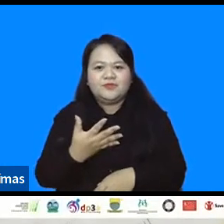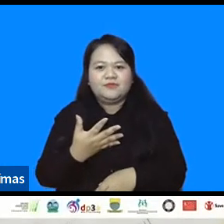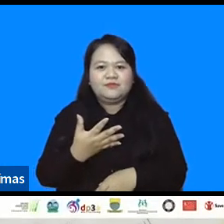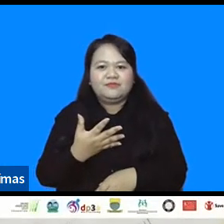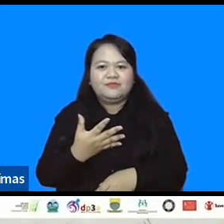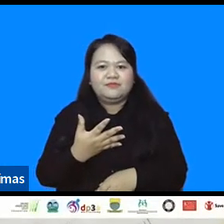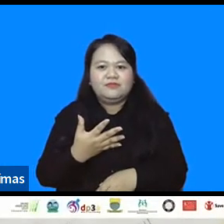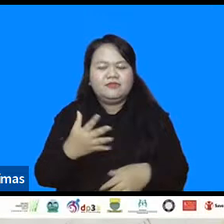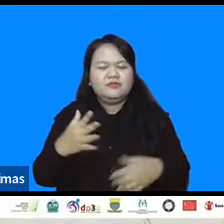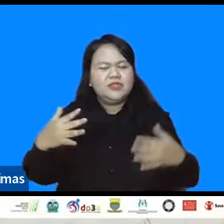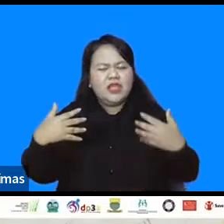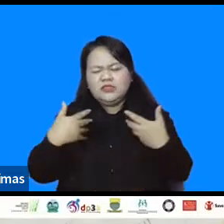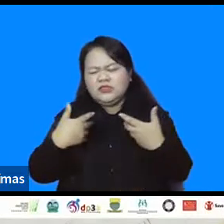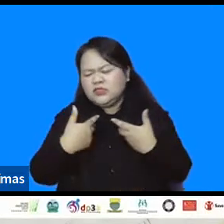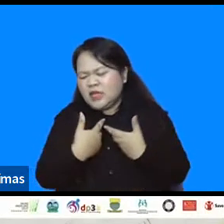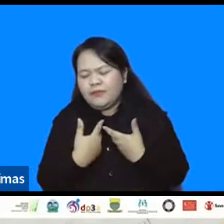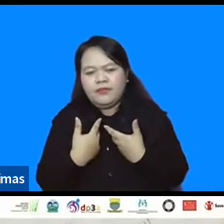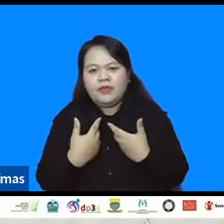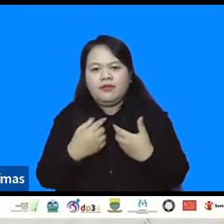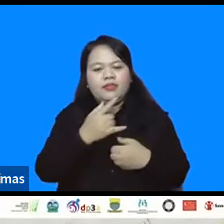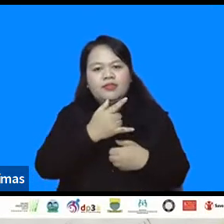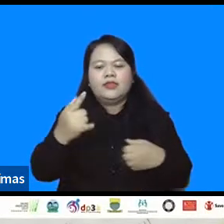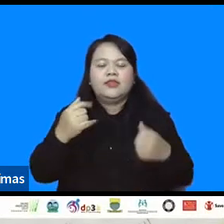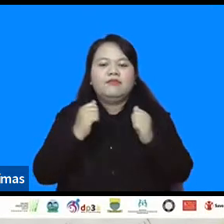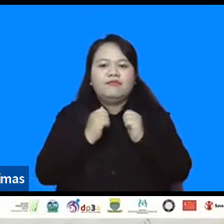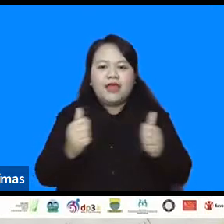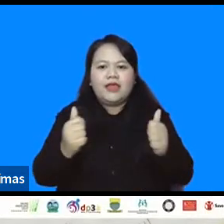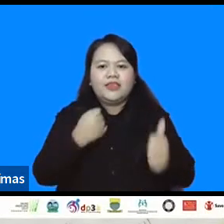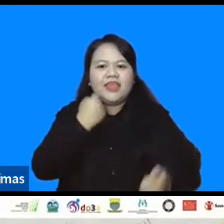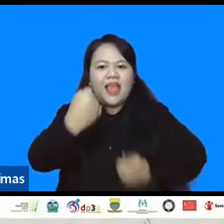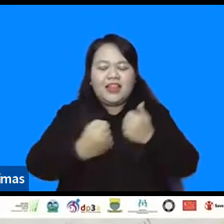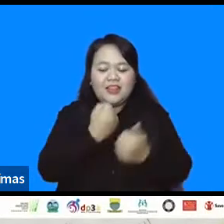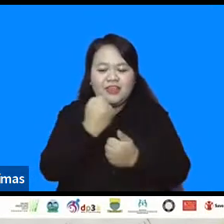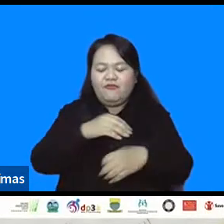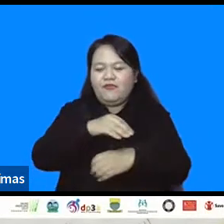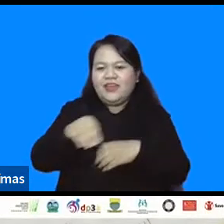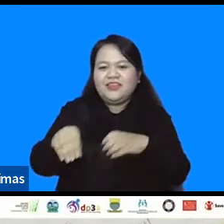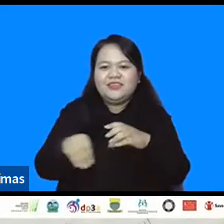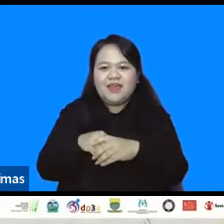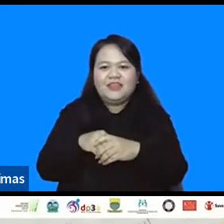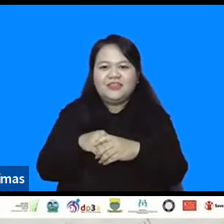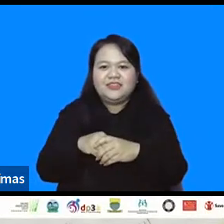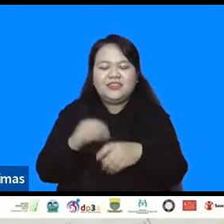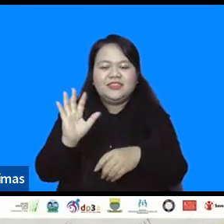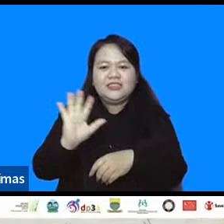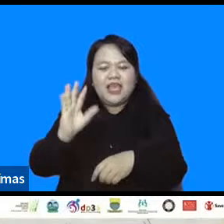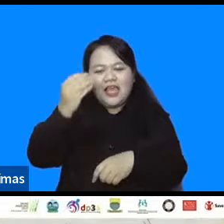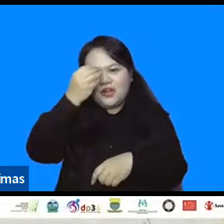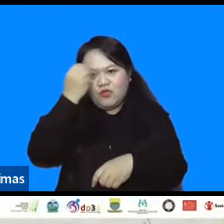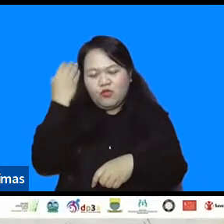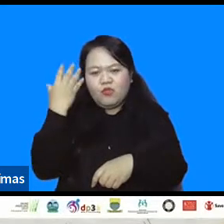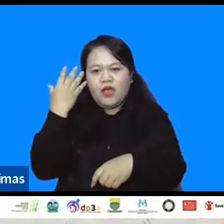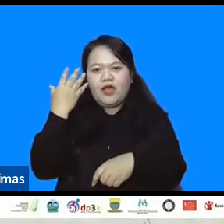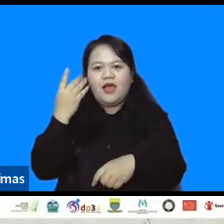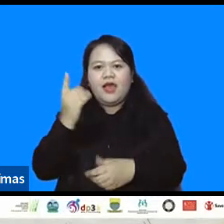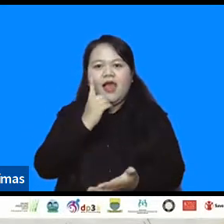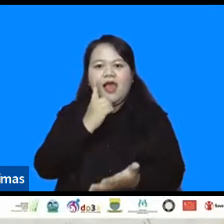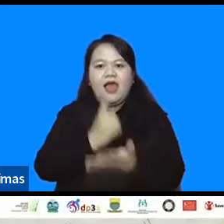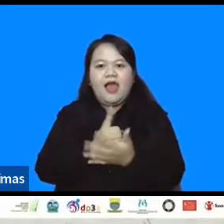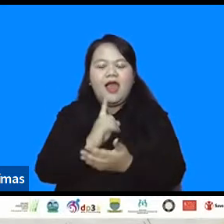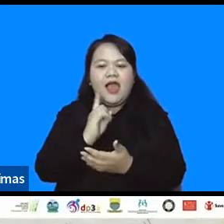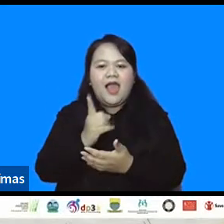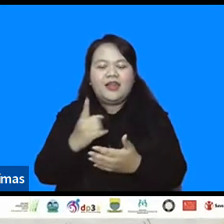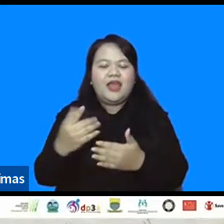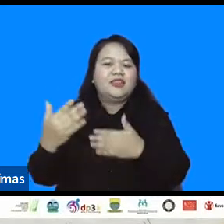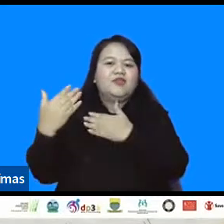jangan pernah lelah lah berbuat baik gitu, dan terus aktif berpartisipasi, dan jangan lupa dalam setiap hak ada juga